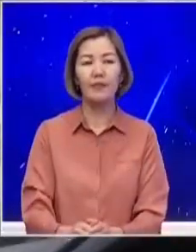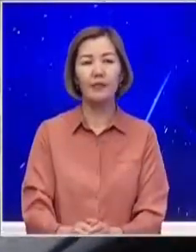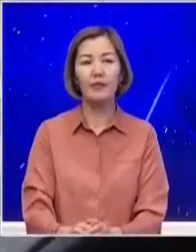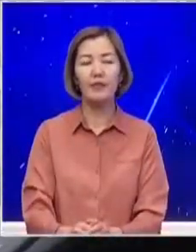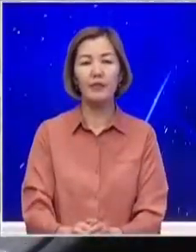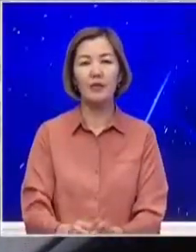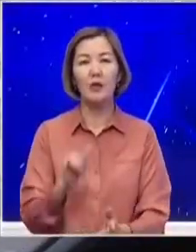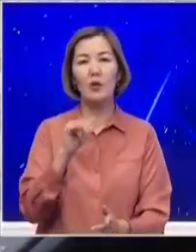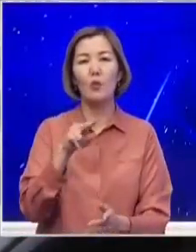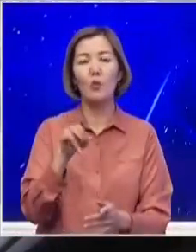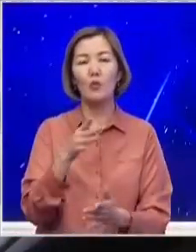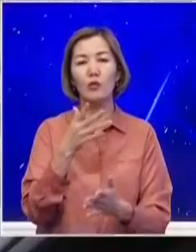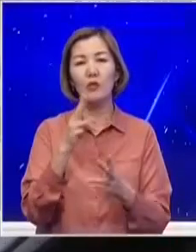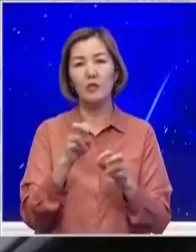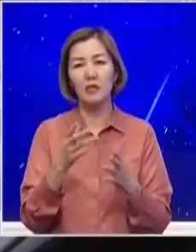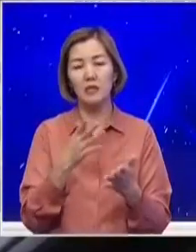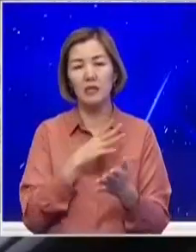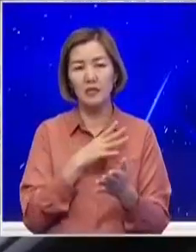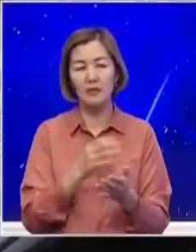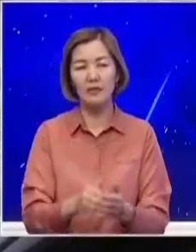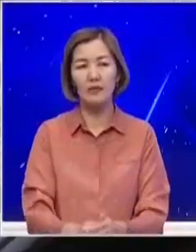Можно удостоверение ваше?